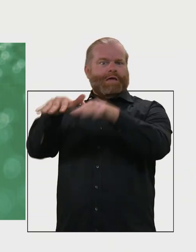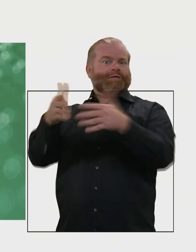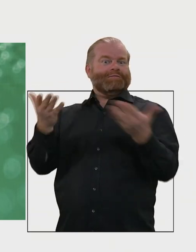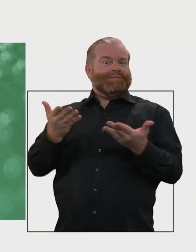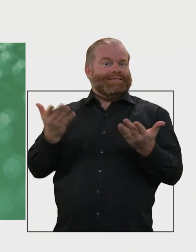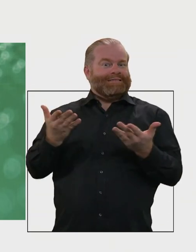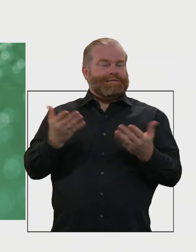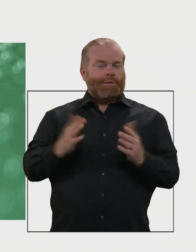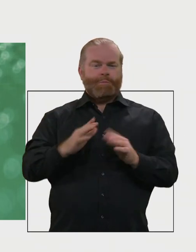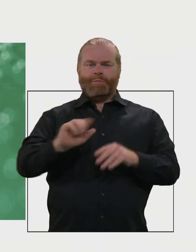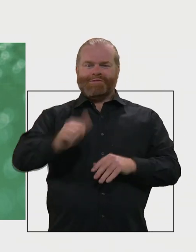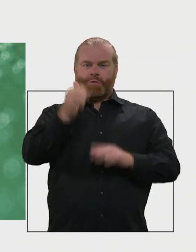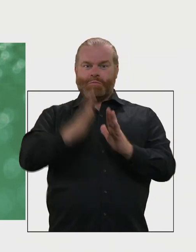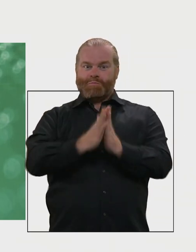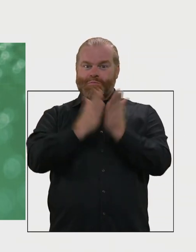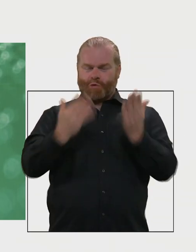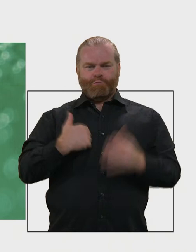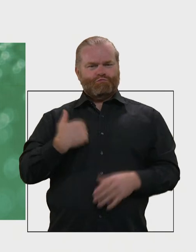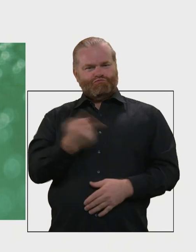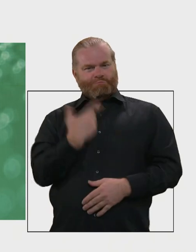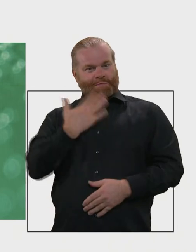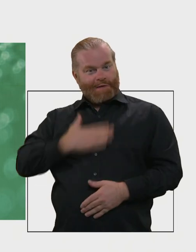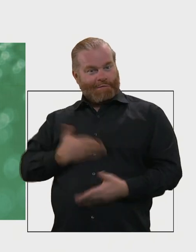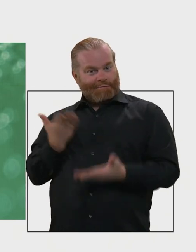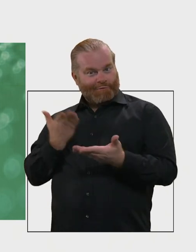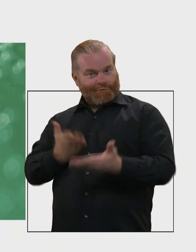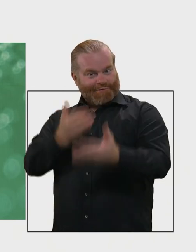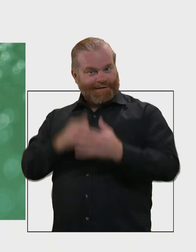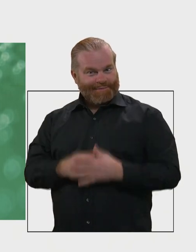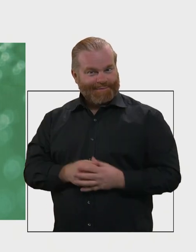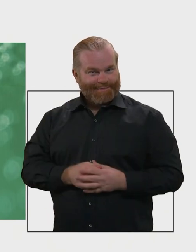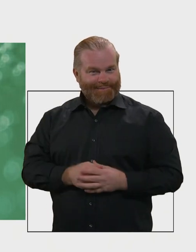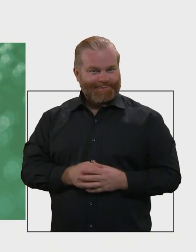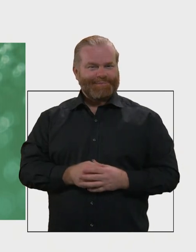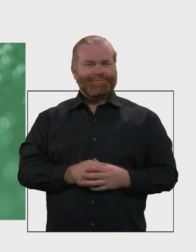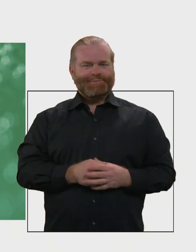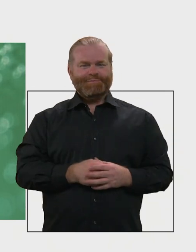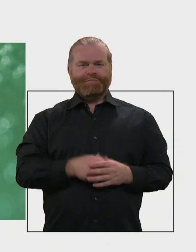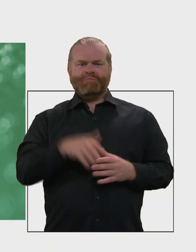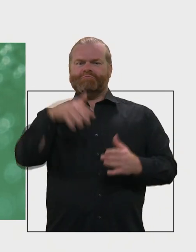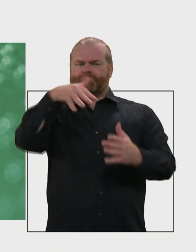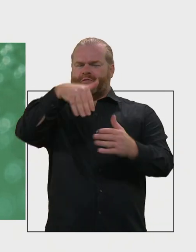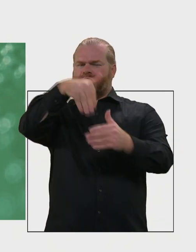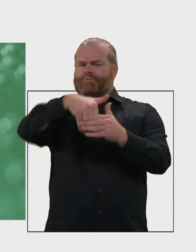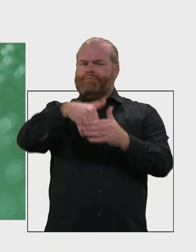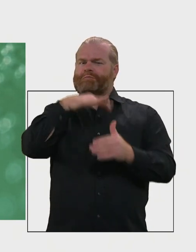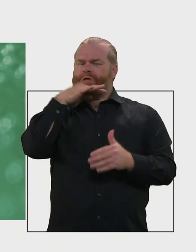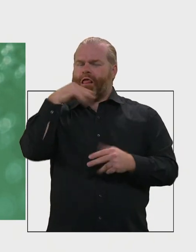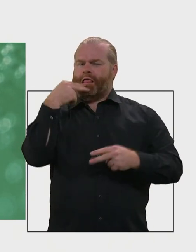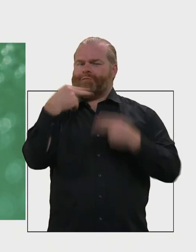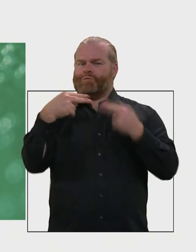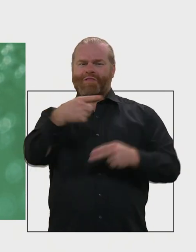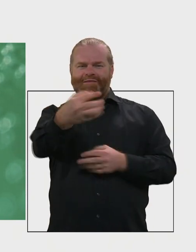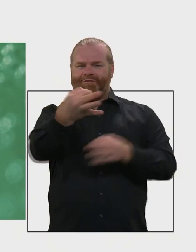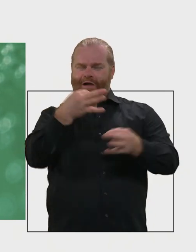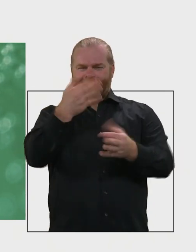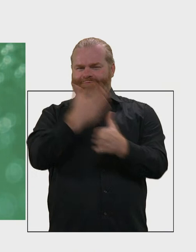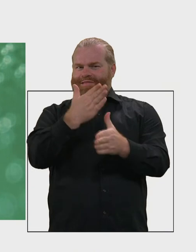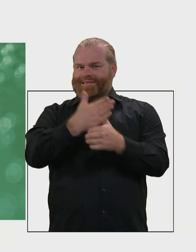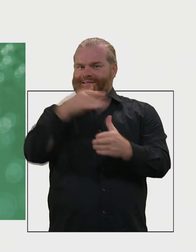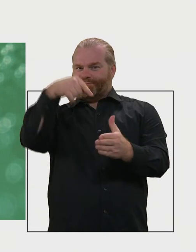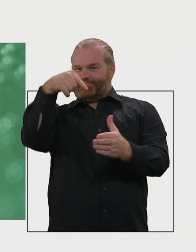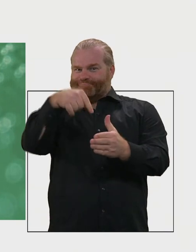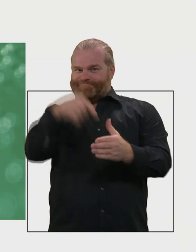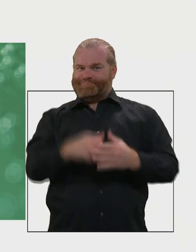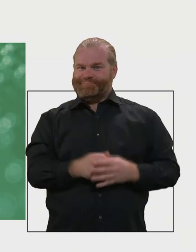sicher, ganz viele Antworten auf die vielen Fragen, die ihr noch habt. Was wollen wir eigentlich oder was will dieses